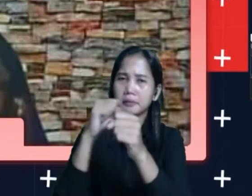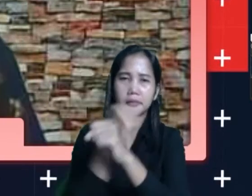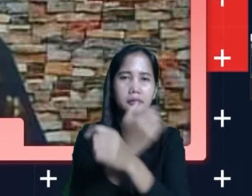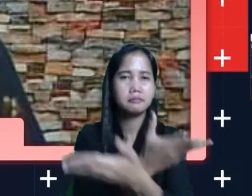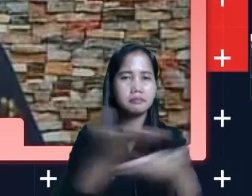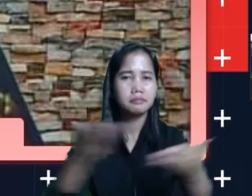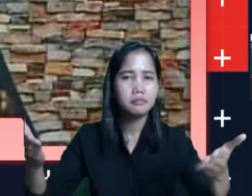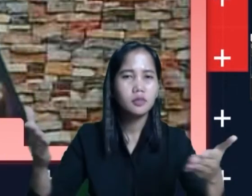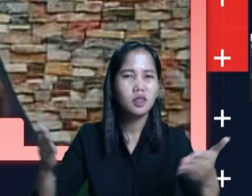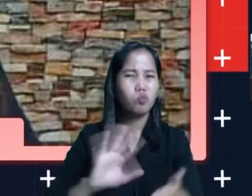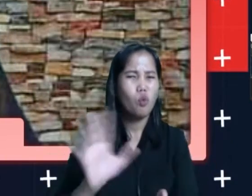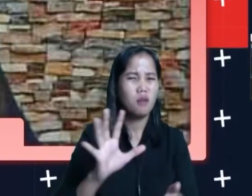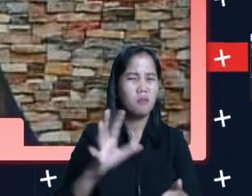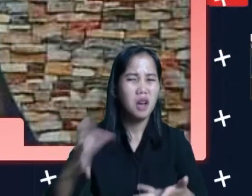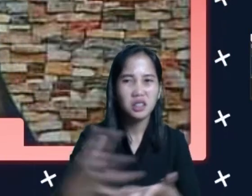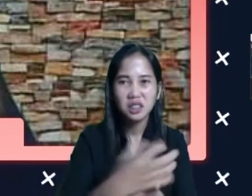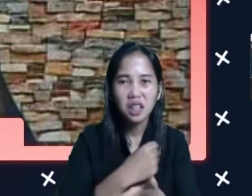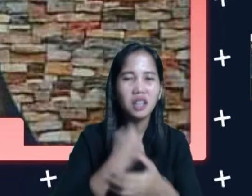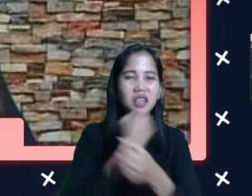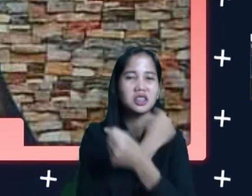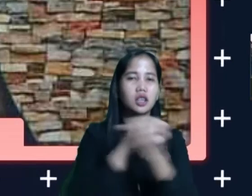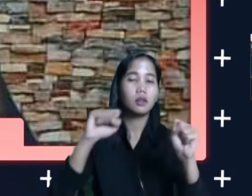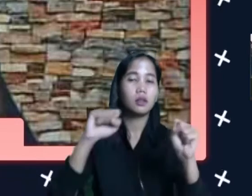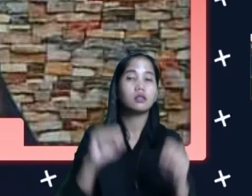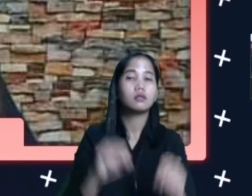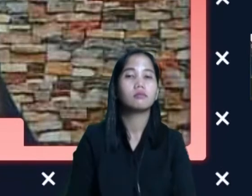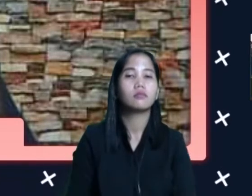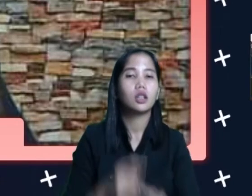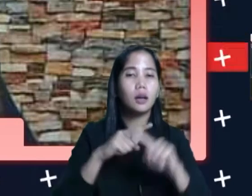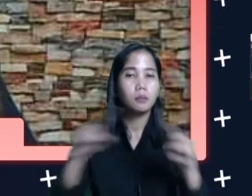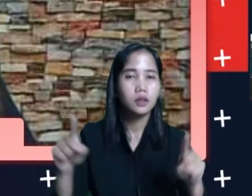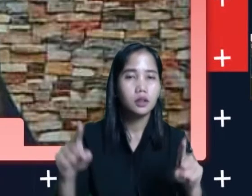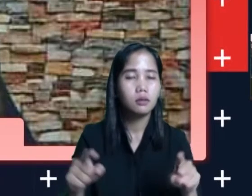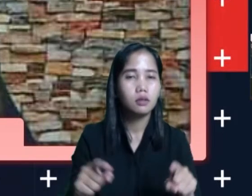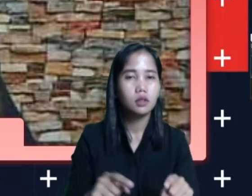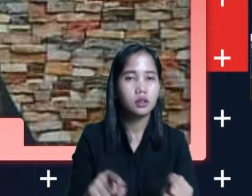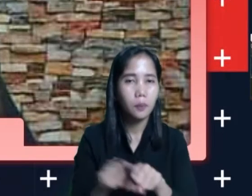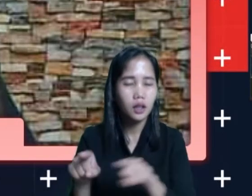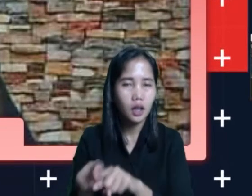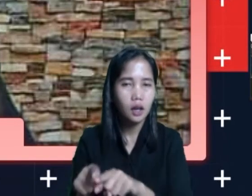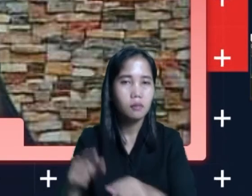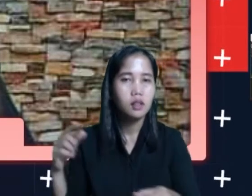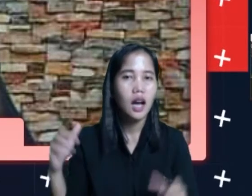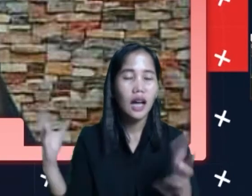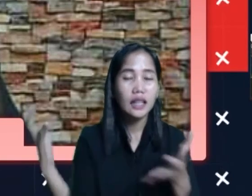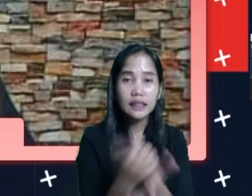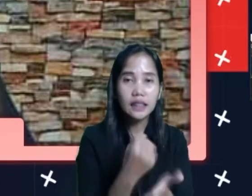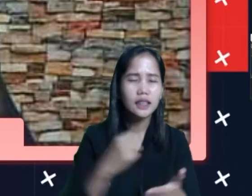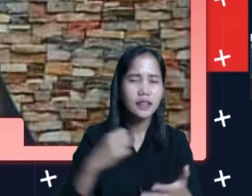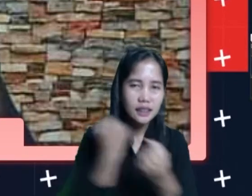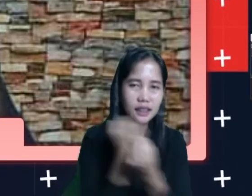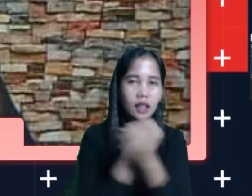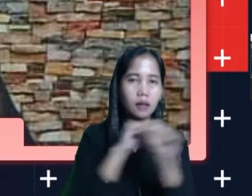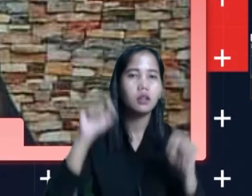tentang keterkaitan antara kasih karunia, iman, dan perbuatan atau penurutan. Ada tiga